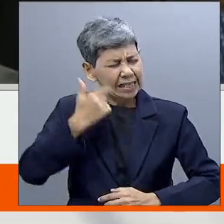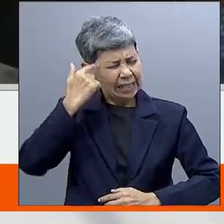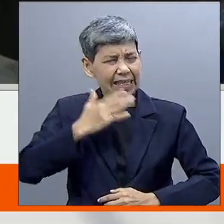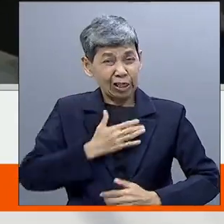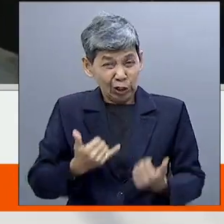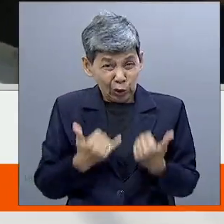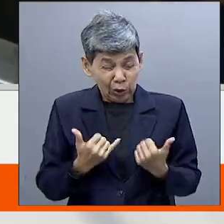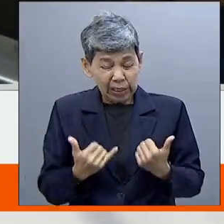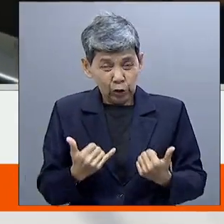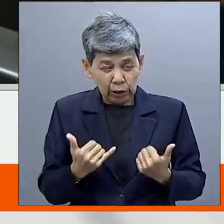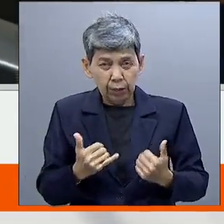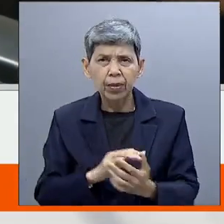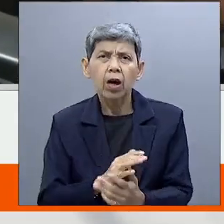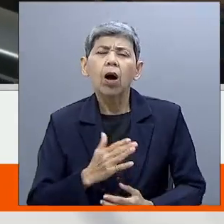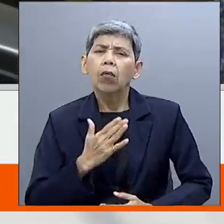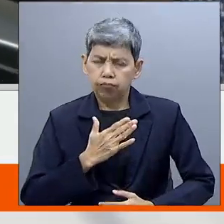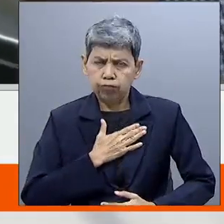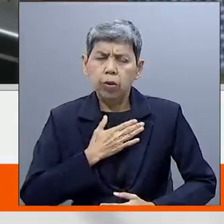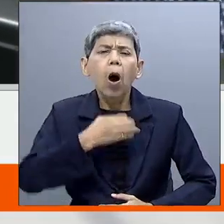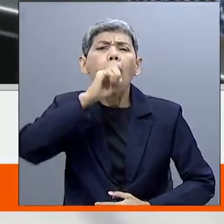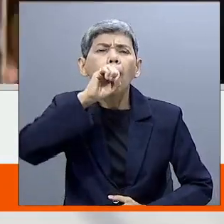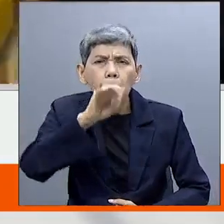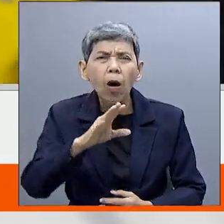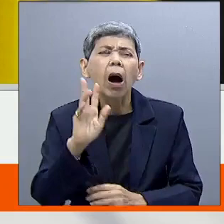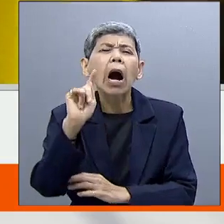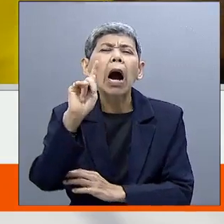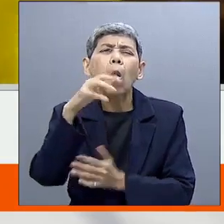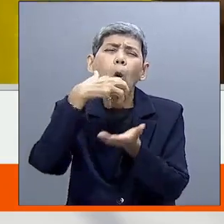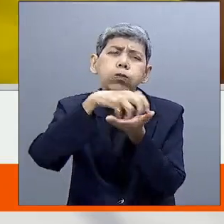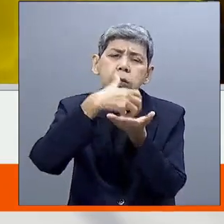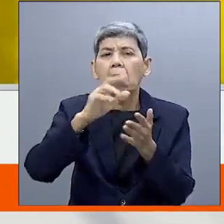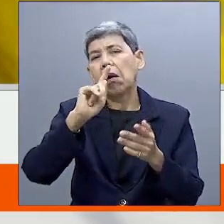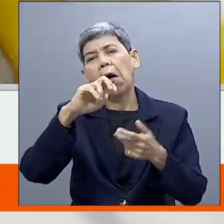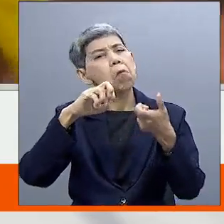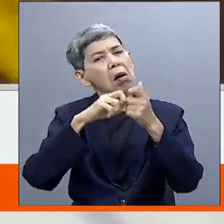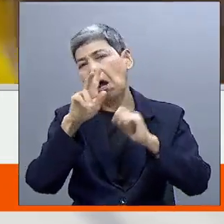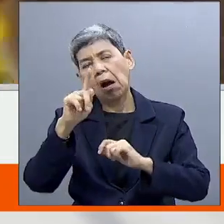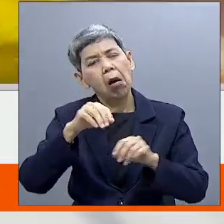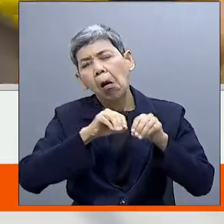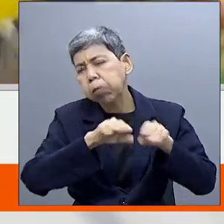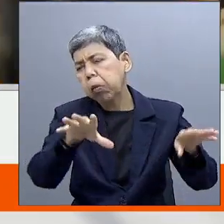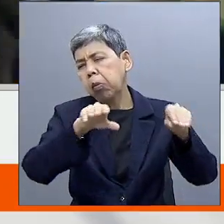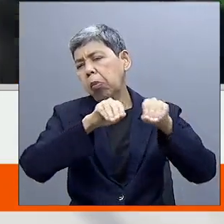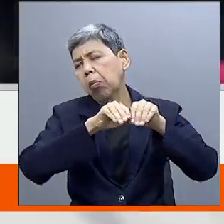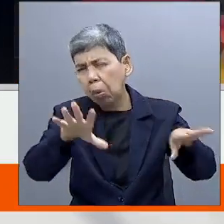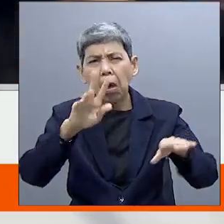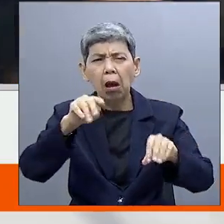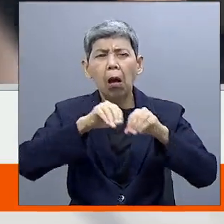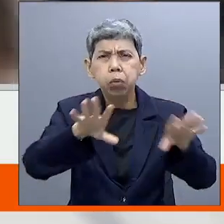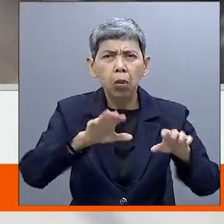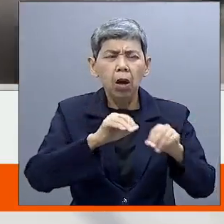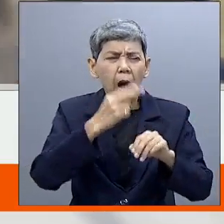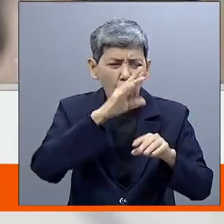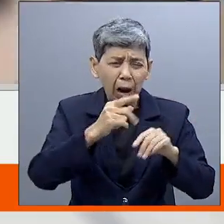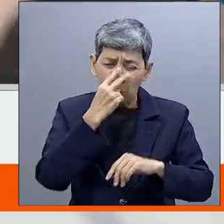ตอนนี้เนี่ยคือหมอกำลังบอกว่าทิศทางข่าวเนี่ยมันเป็นปัญหาเนาะ เพราะเราแบบว่าที่ทางข่าวที่หมอเห็นอยู่ทั่ว